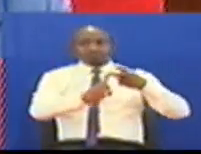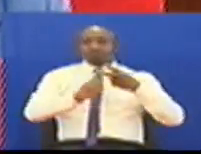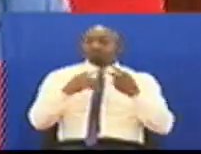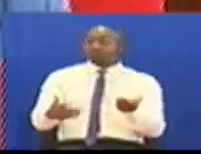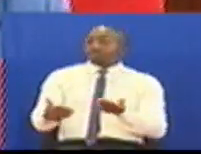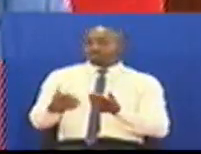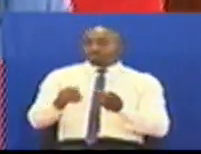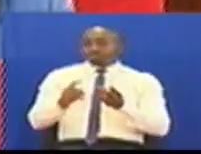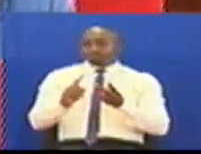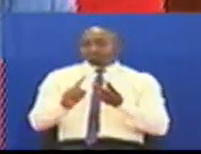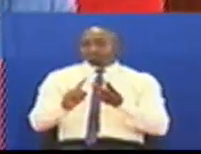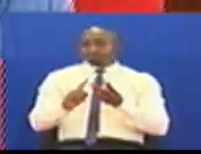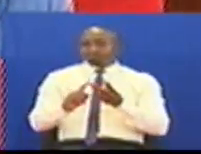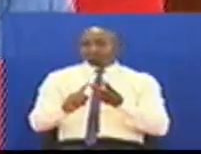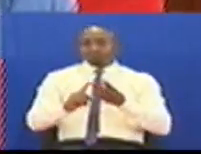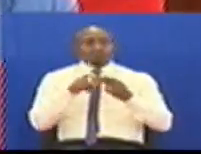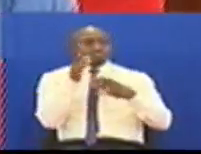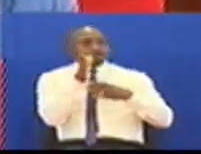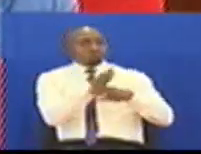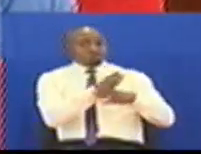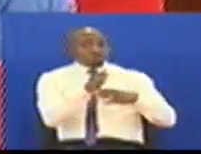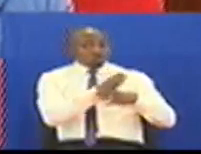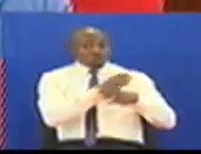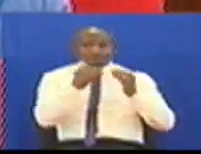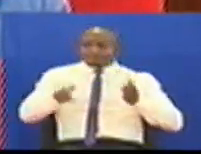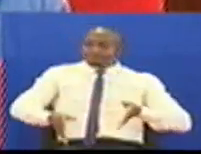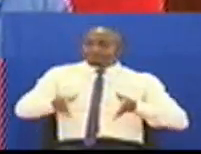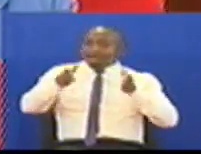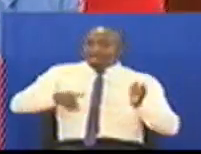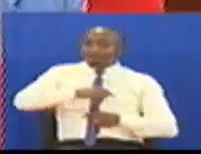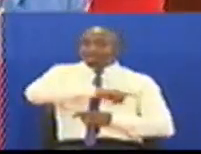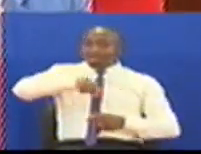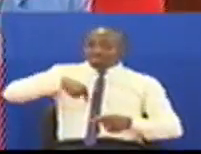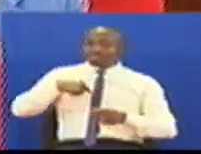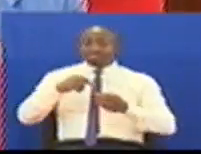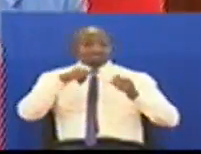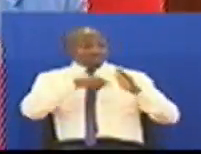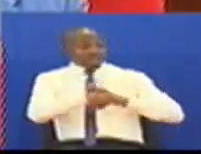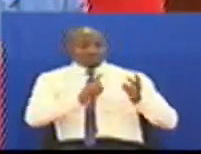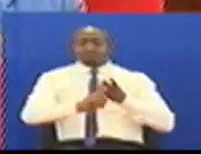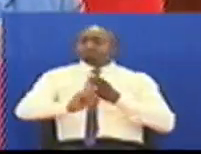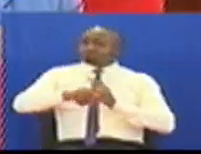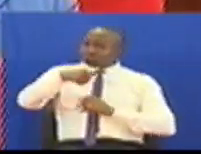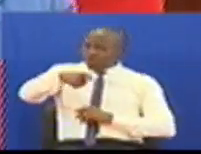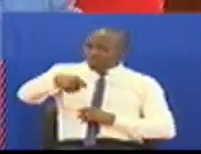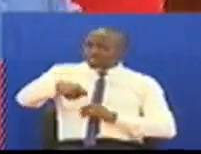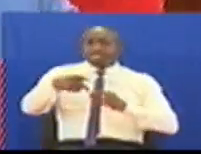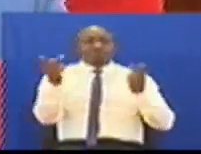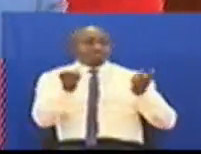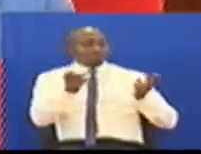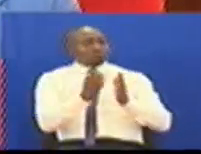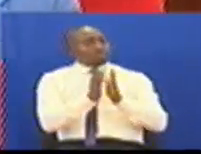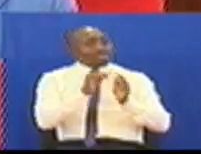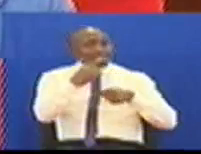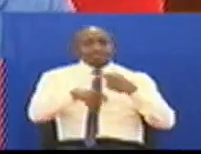Naibu Spika ni kuhusiana na barabara zetu za ndani. Pamoja na pongezi hizo, lakini bado tunamuomba